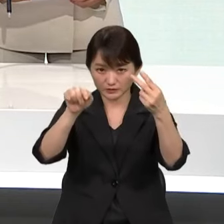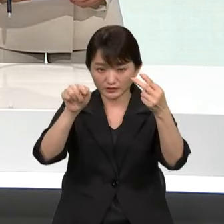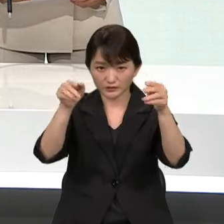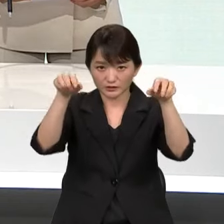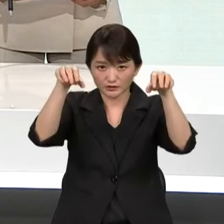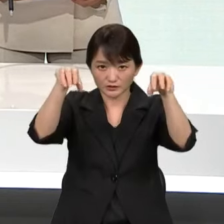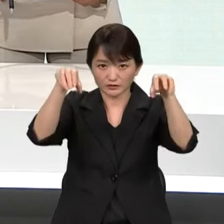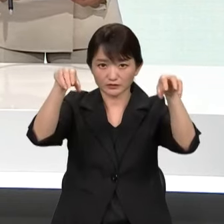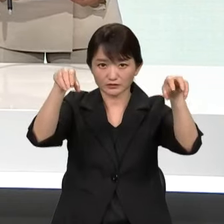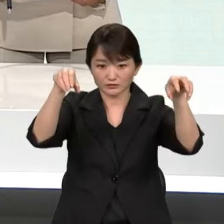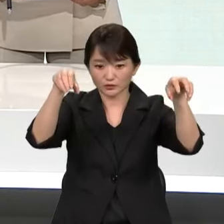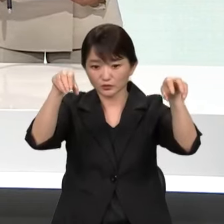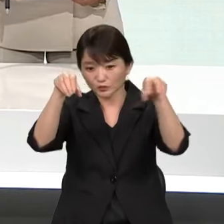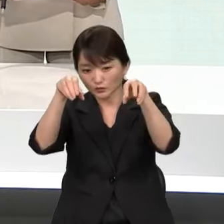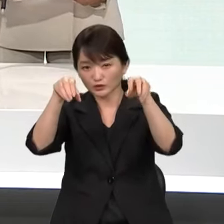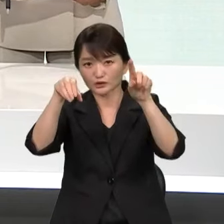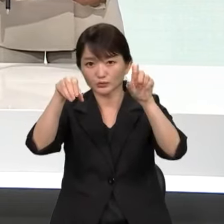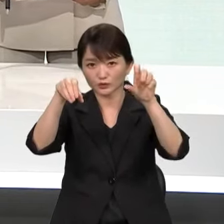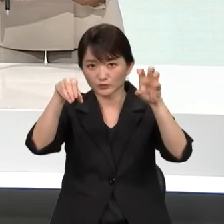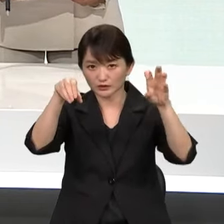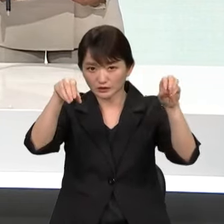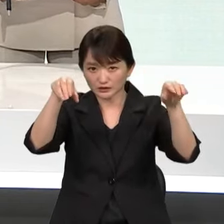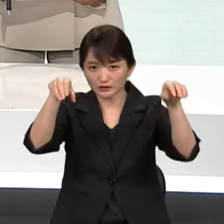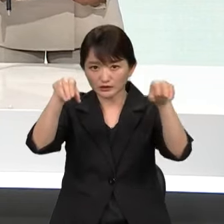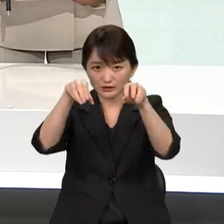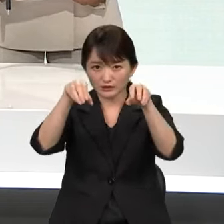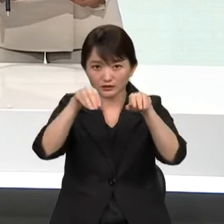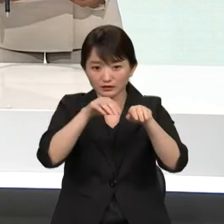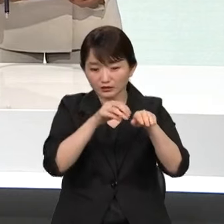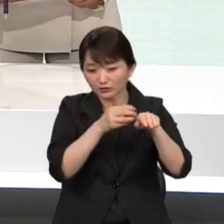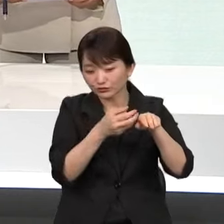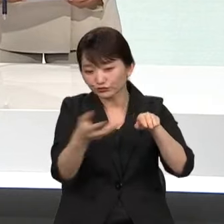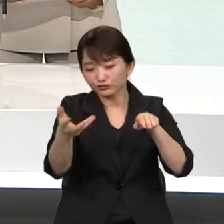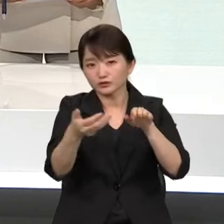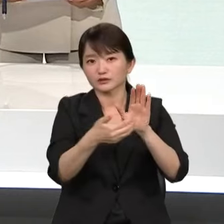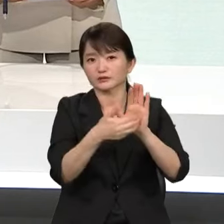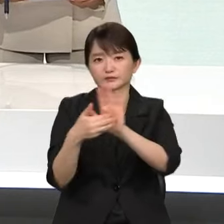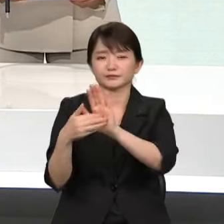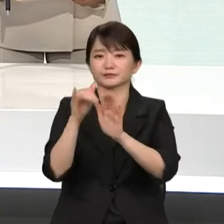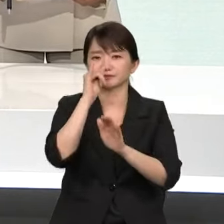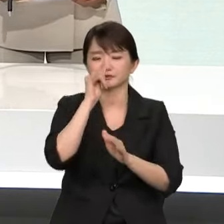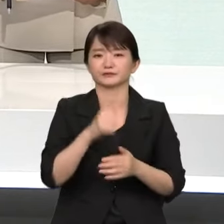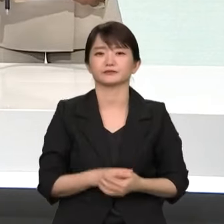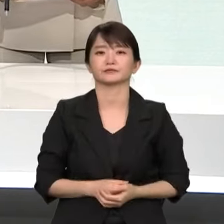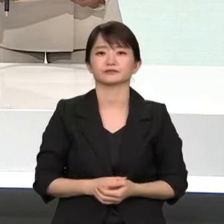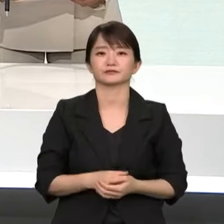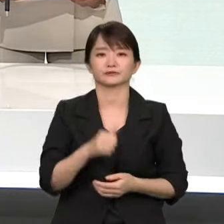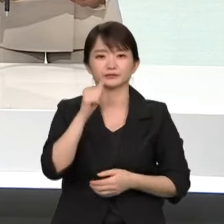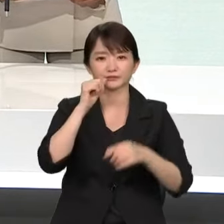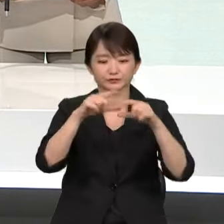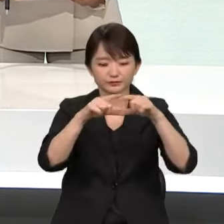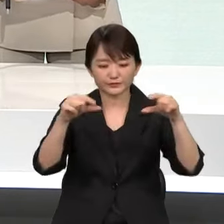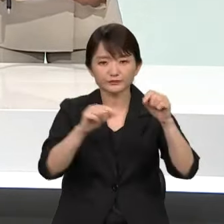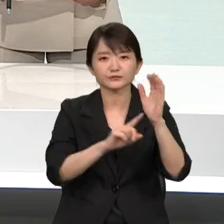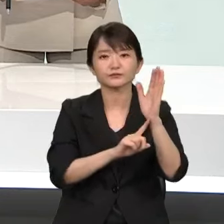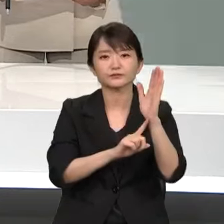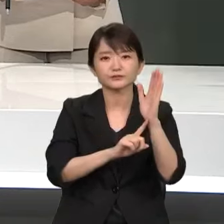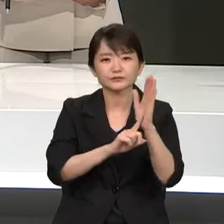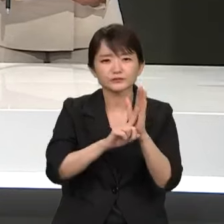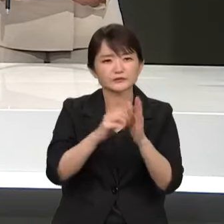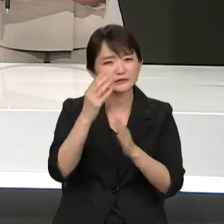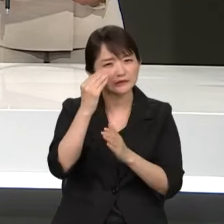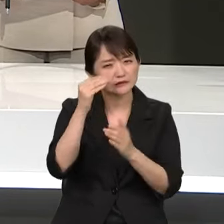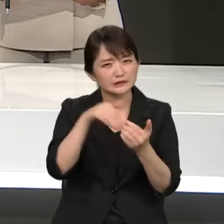15cm 10만 좁혀도 수평으로 번지는 물기를 차단할 수 있습니다 배터리 온도 상승과 이상